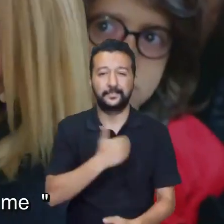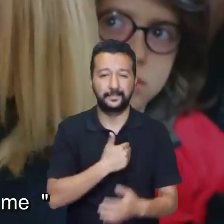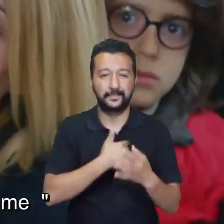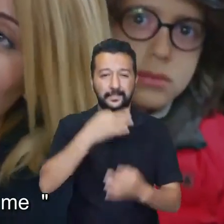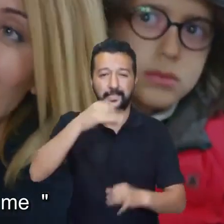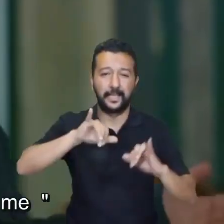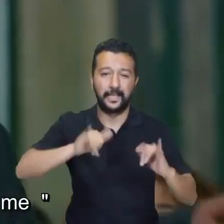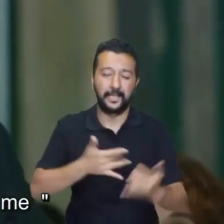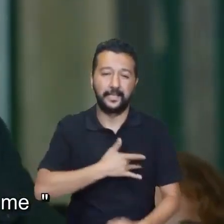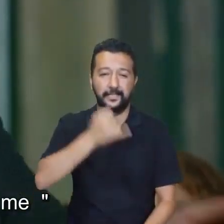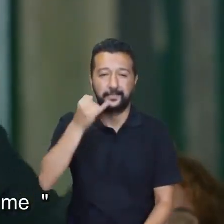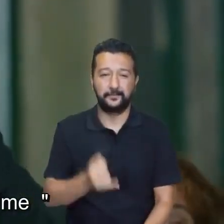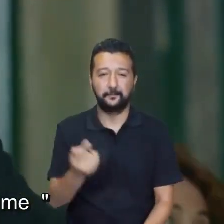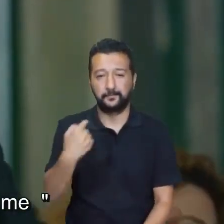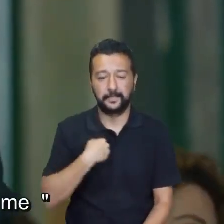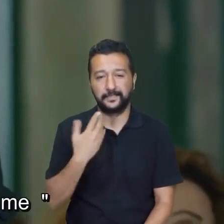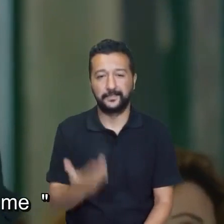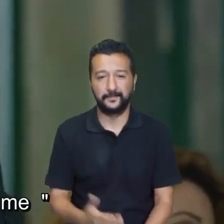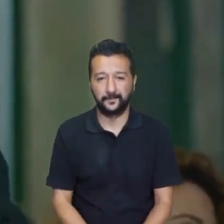Metin'e eşlik ederek gülümsüyor.